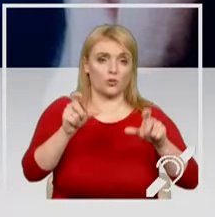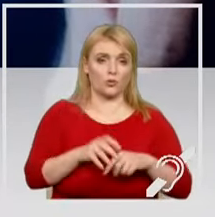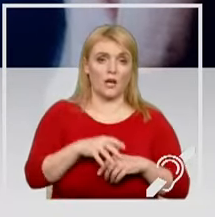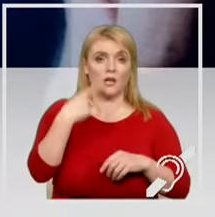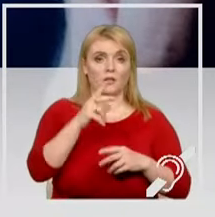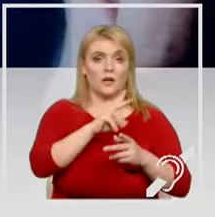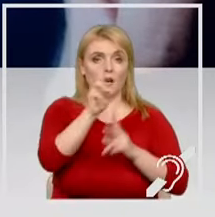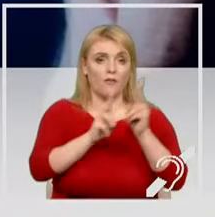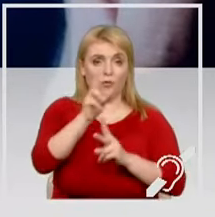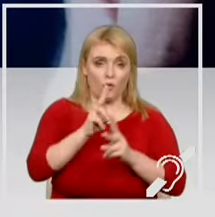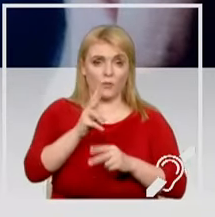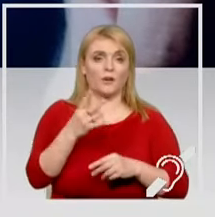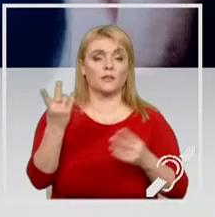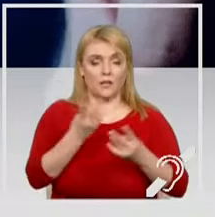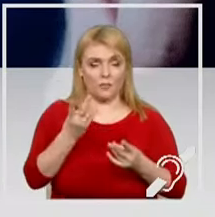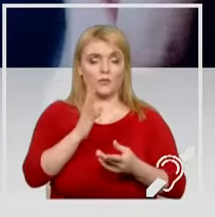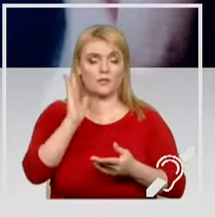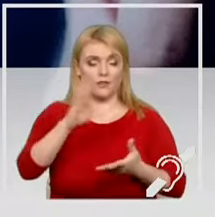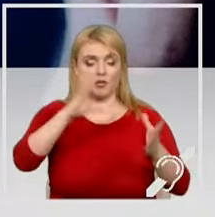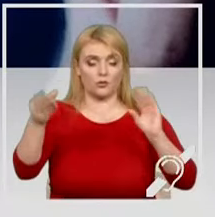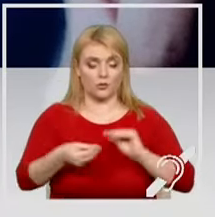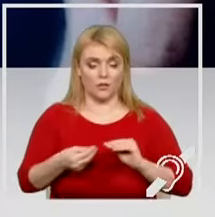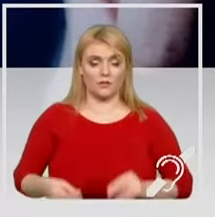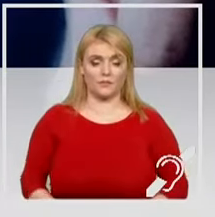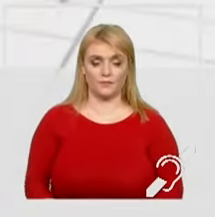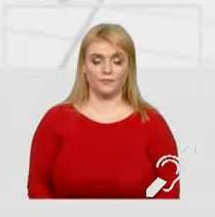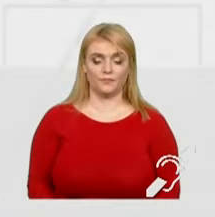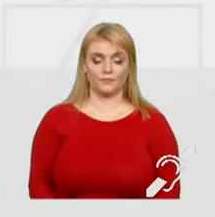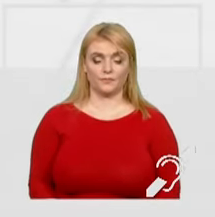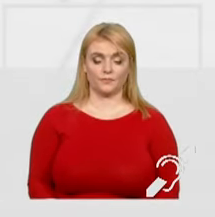reformele demarate urmează să dea rezultate.